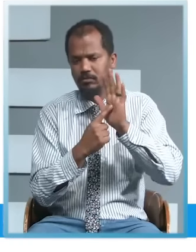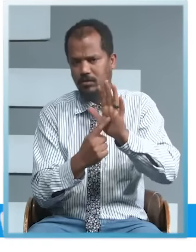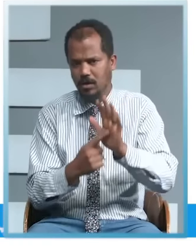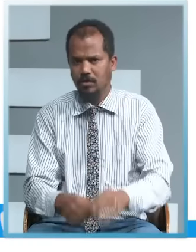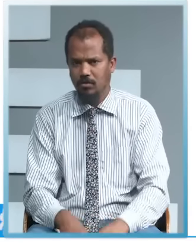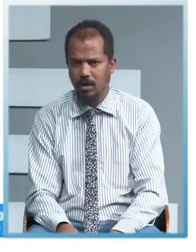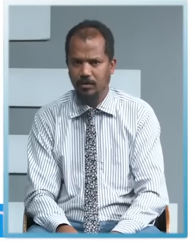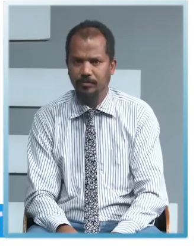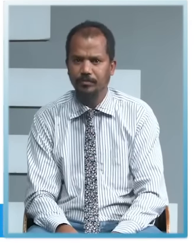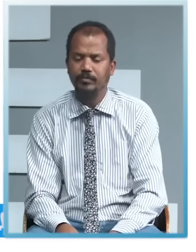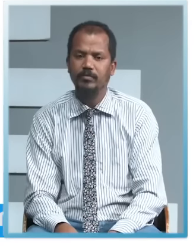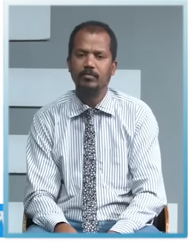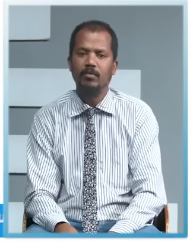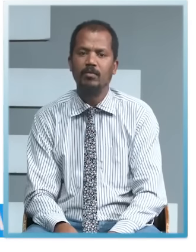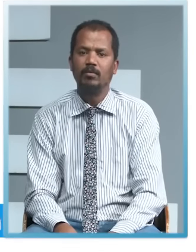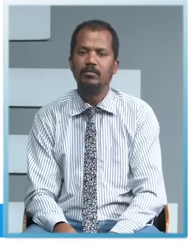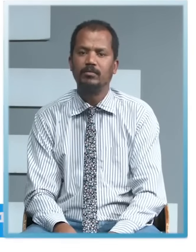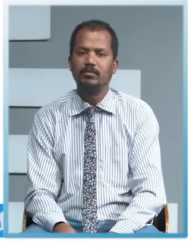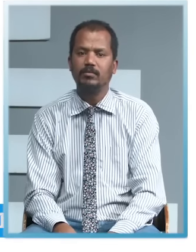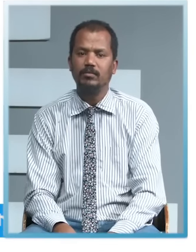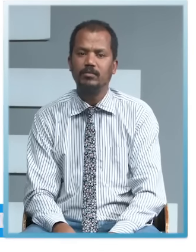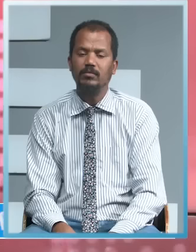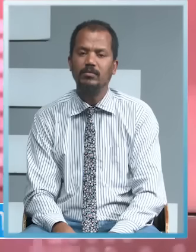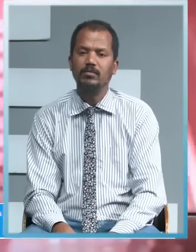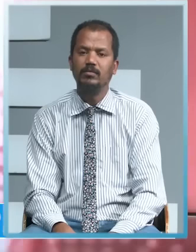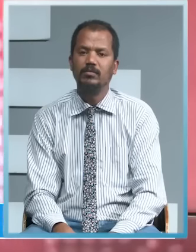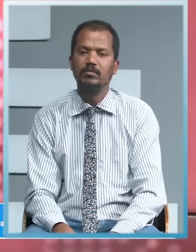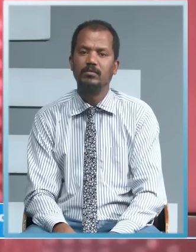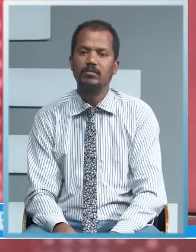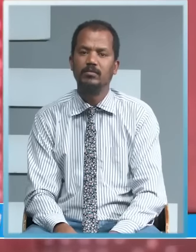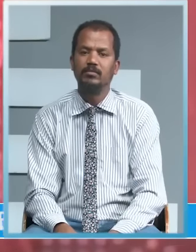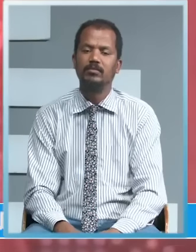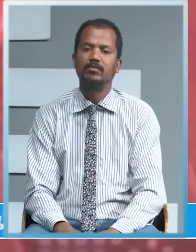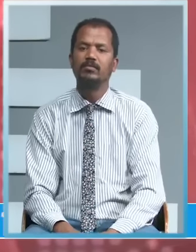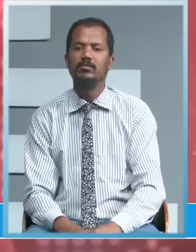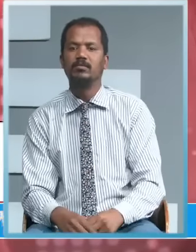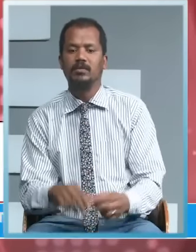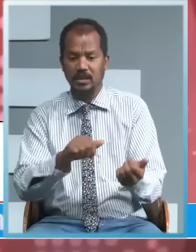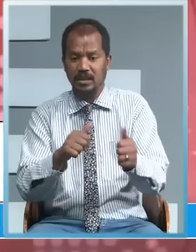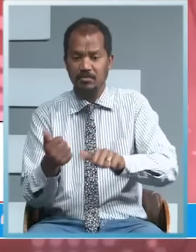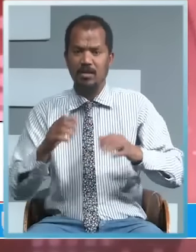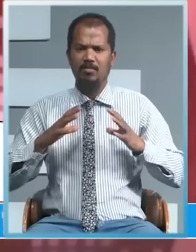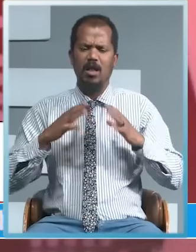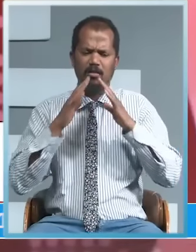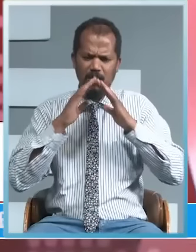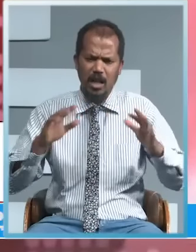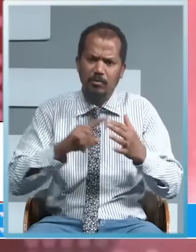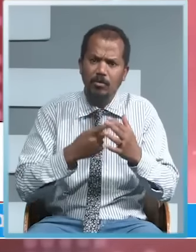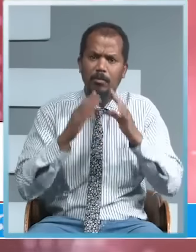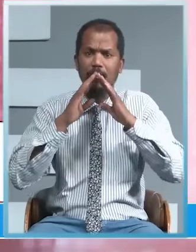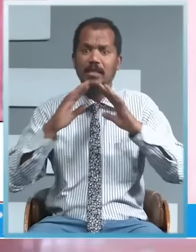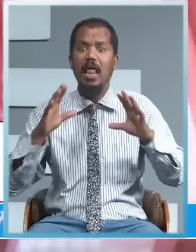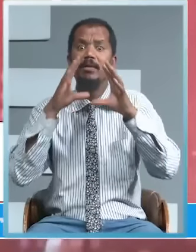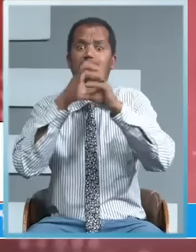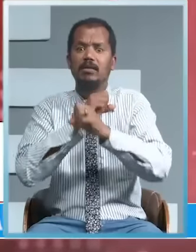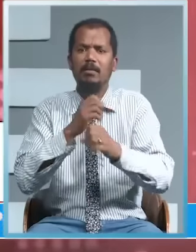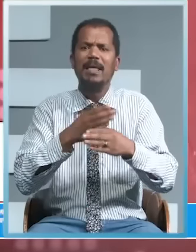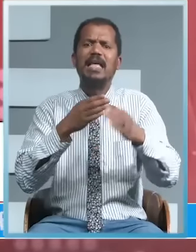ፍላጎት አሳይተዋል። የጥምቀት ጥምቀት በዓል በሰላም ተጀምሮ በሰላም